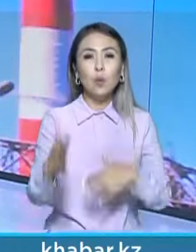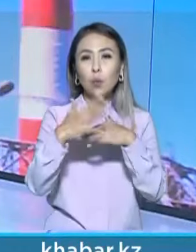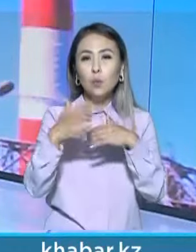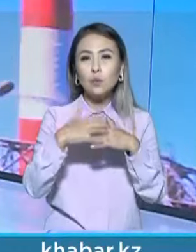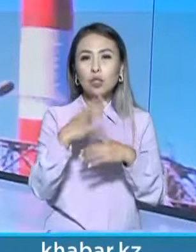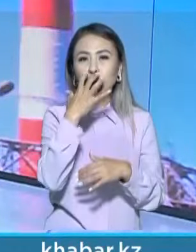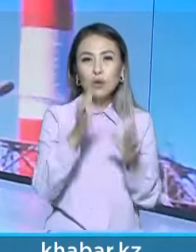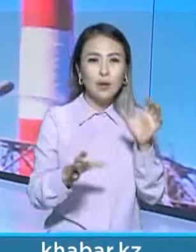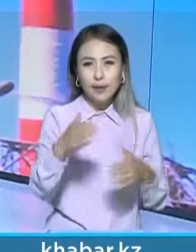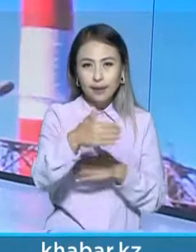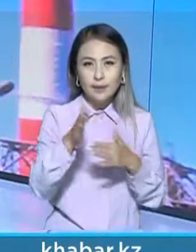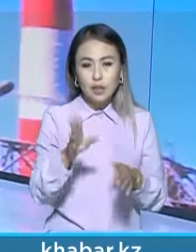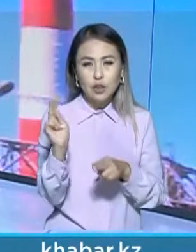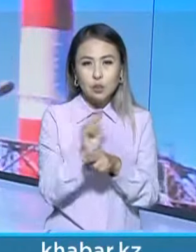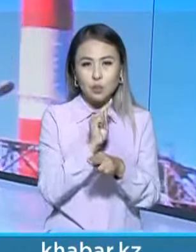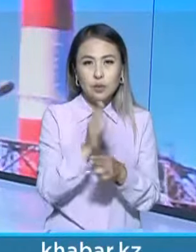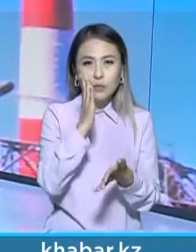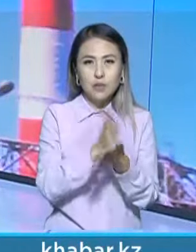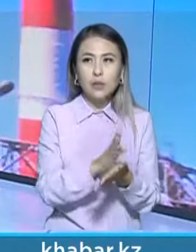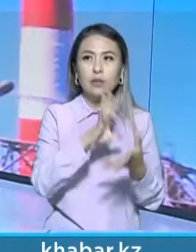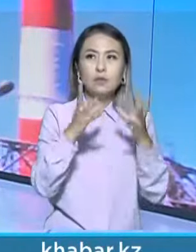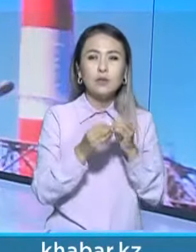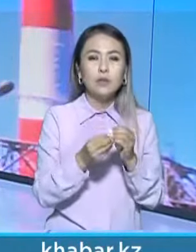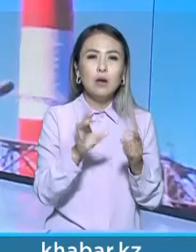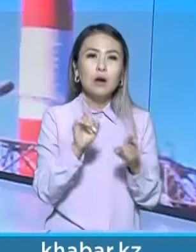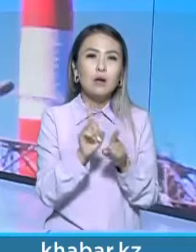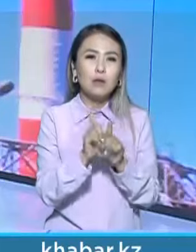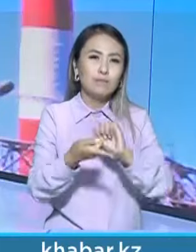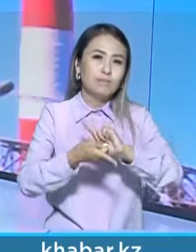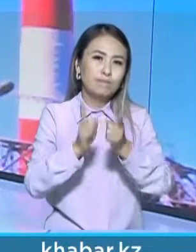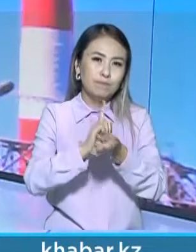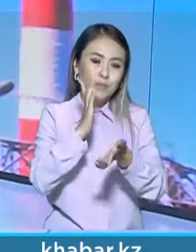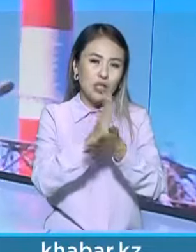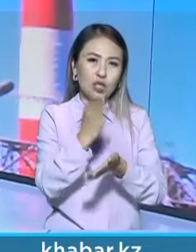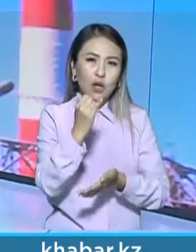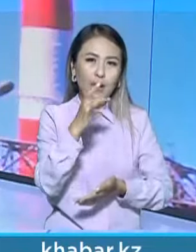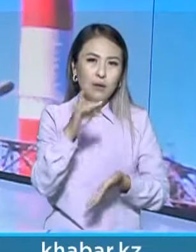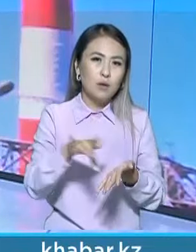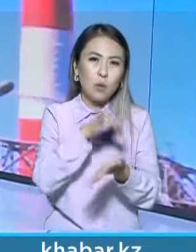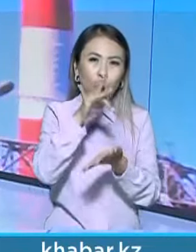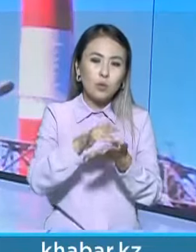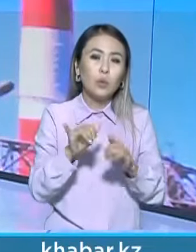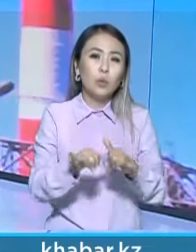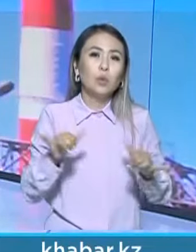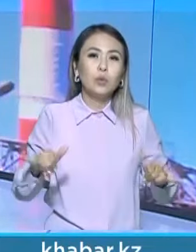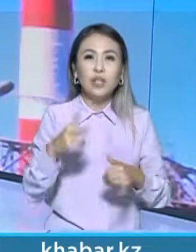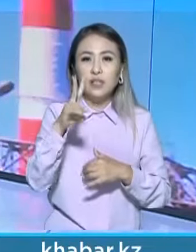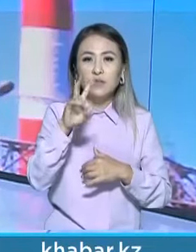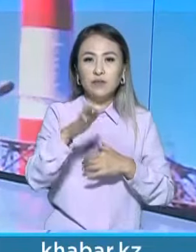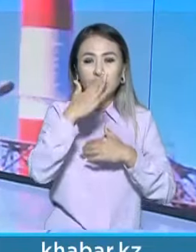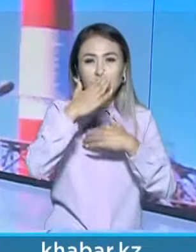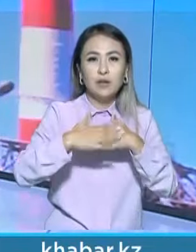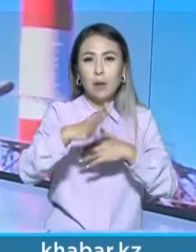Көкшетаудағы жылу қазандықтары жөнделіп жатыр. Желілер де ауыстырылуда. Соңғы жылдары шаһардағы халық саны өсіп, 200 мыңға